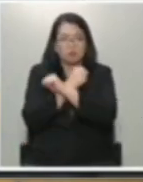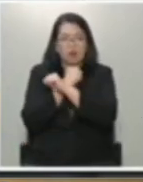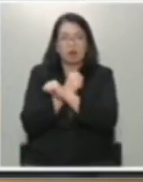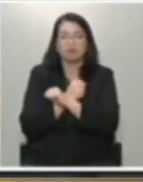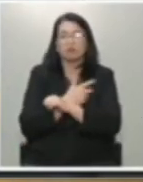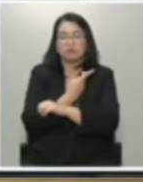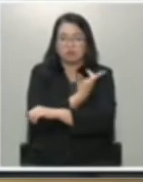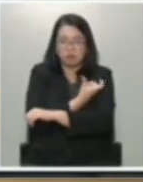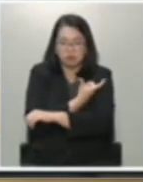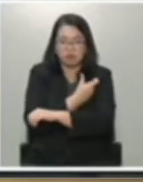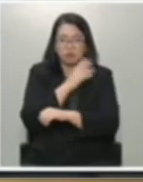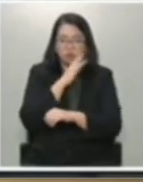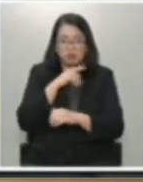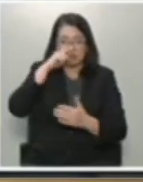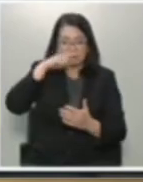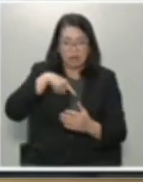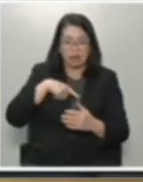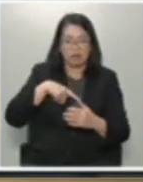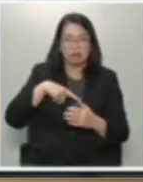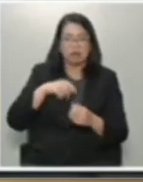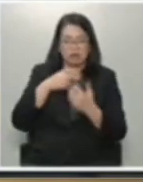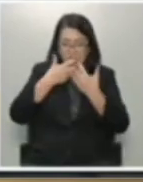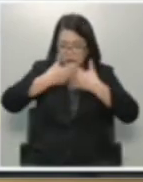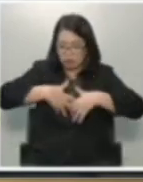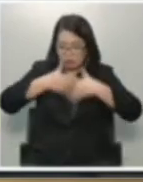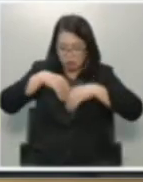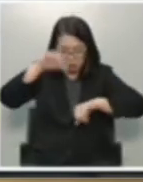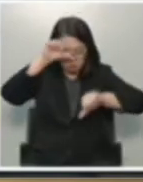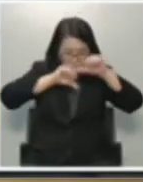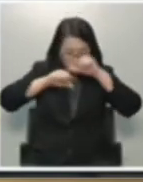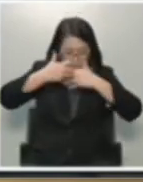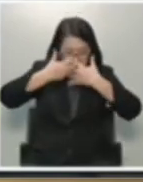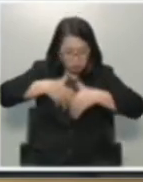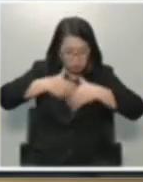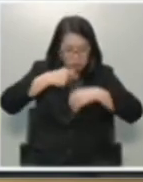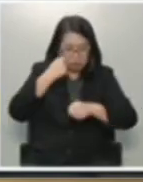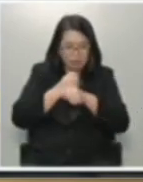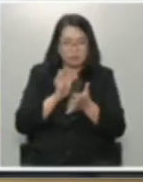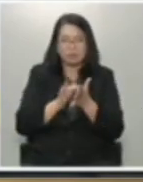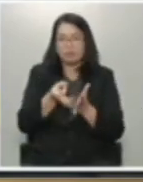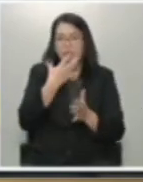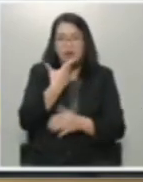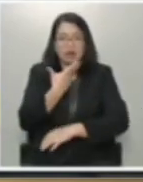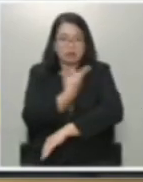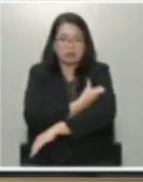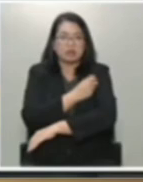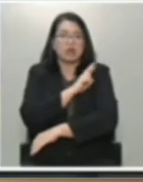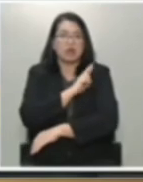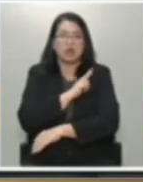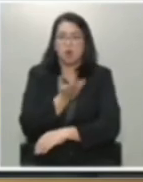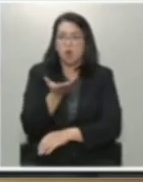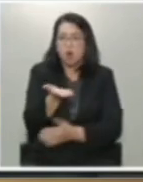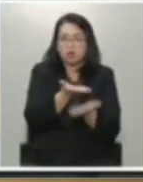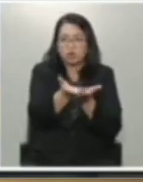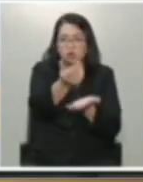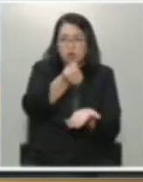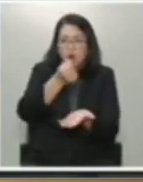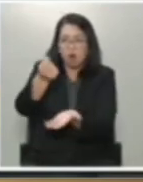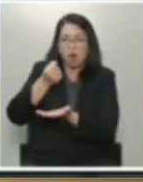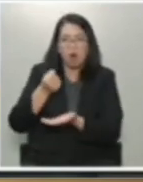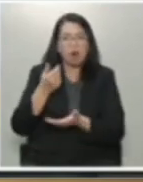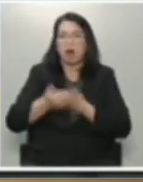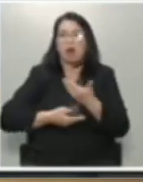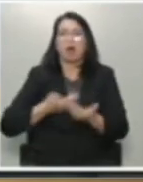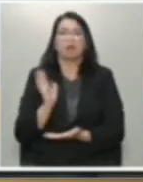เองเนี่ยนะครับเราไม่ได้หรอกครับเพราะว่าเราพอมีโรคระบาดมาเราไปขอซื้อจากประเทศอื่นก็มีใครข